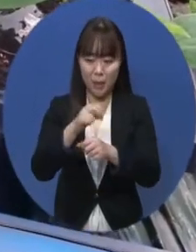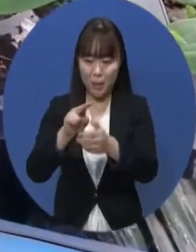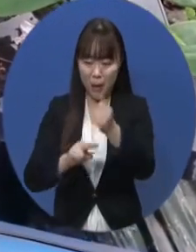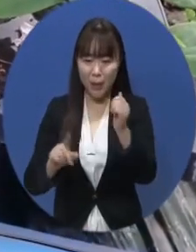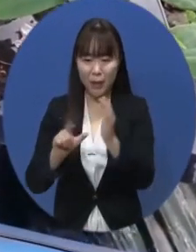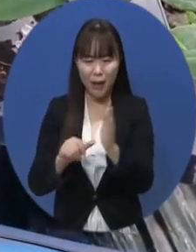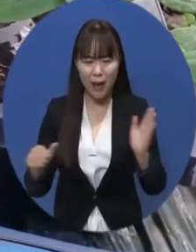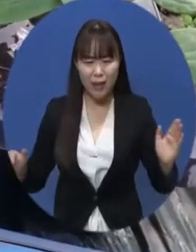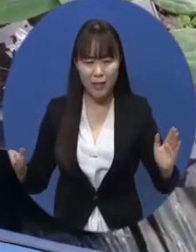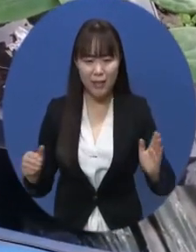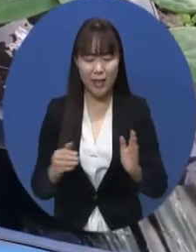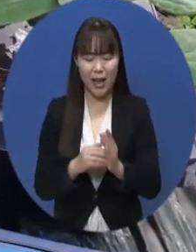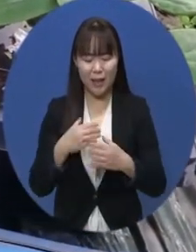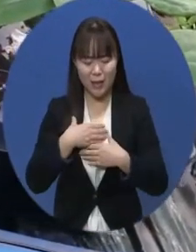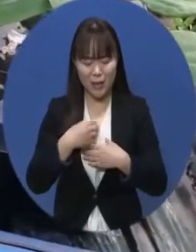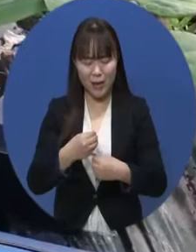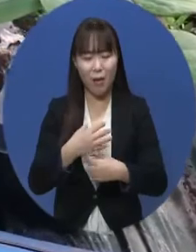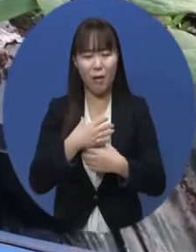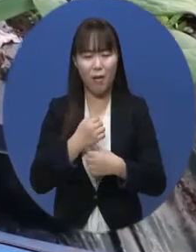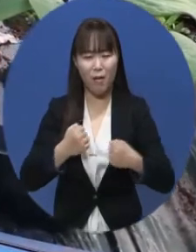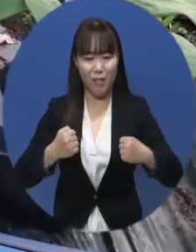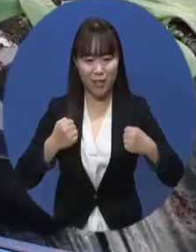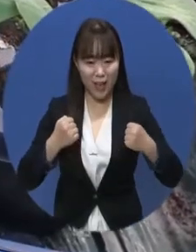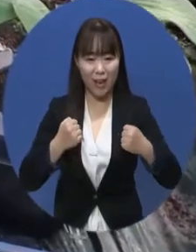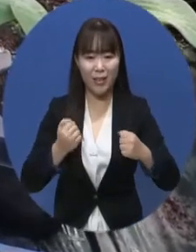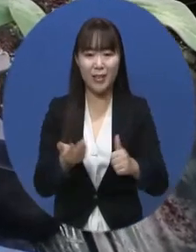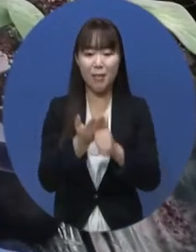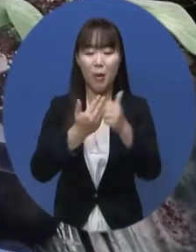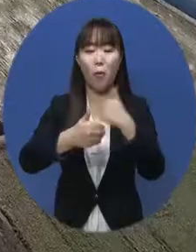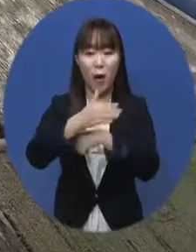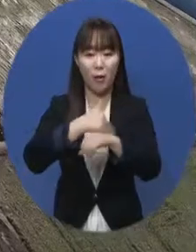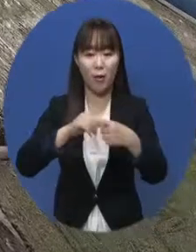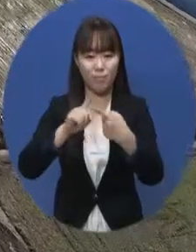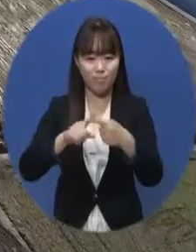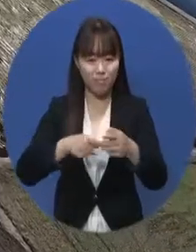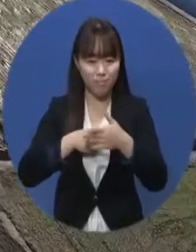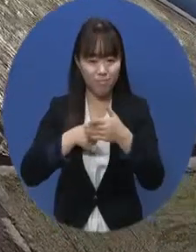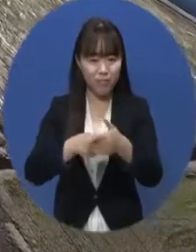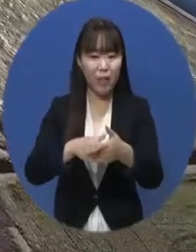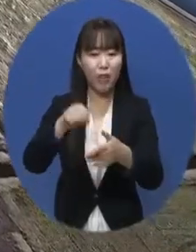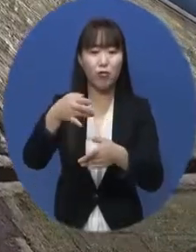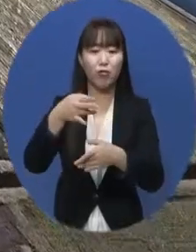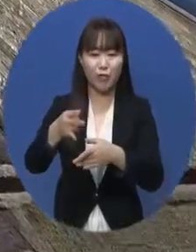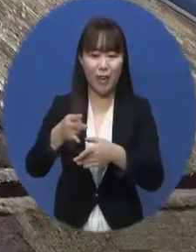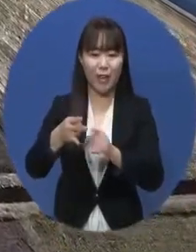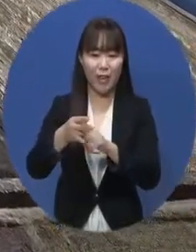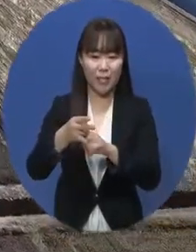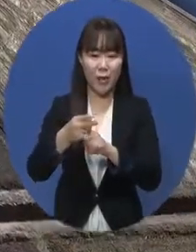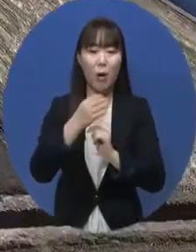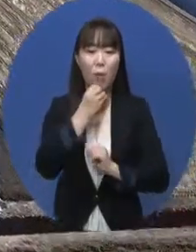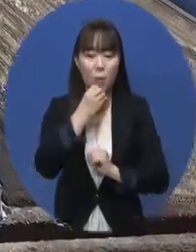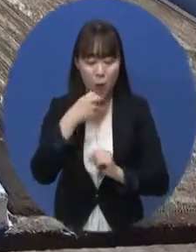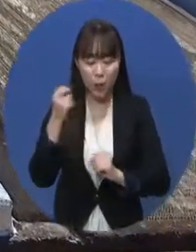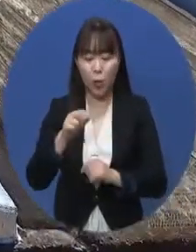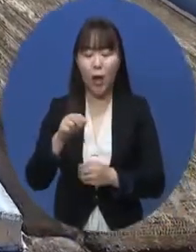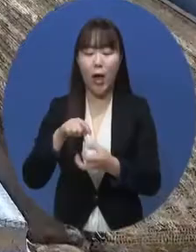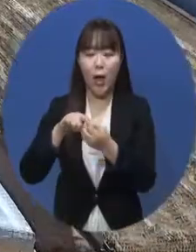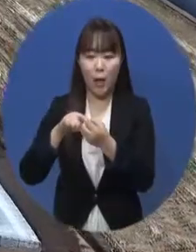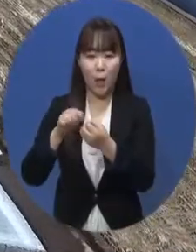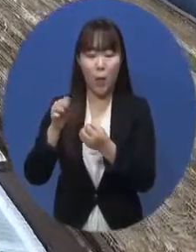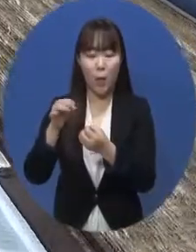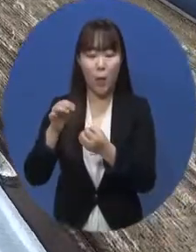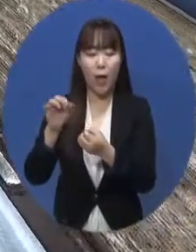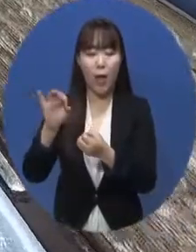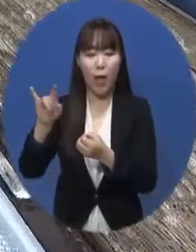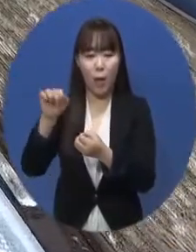이르기까지 안전하고 건강한 재배 환경을 유지하고 있는 구래 4 누이와 애호박은 해마다 11월